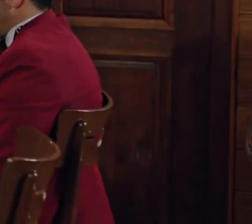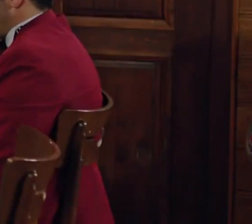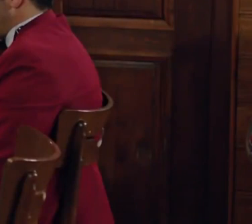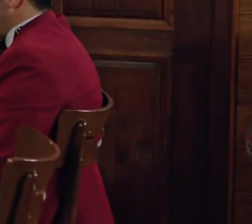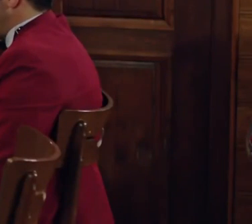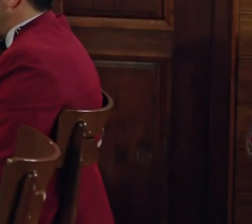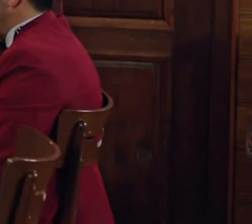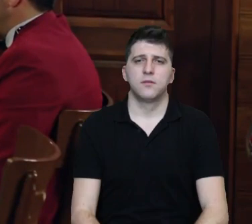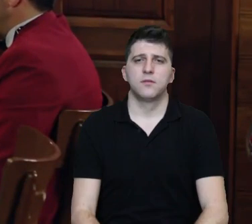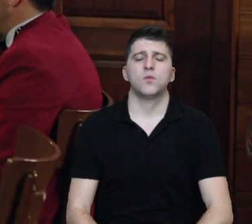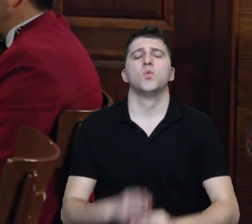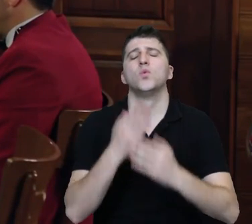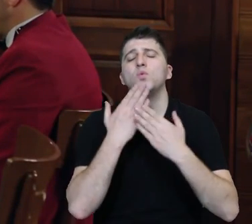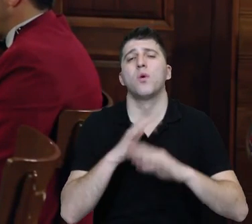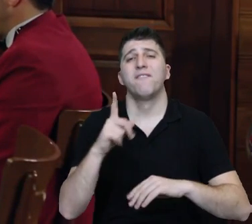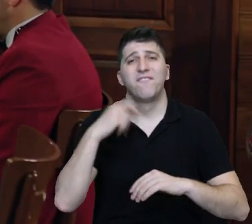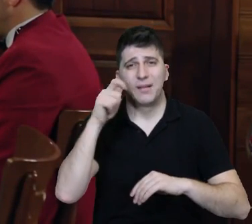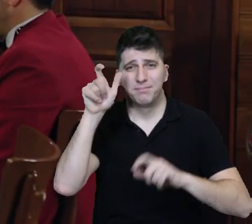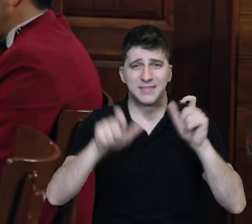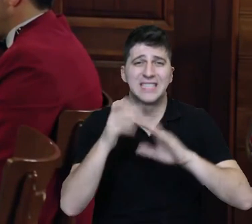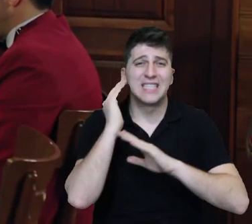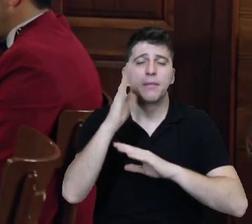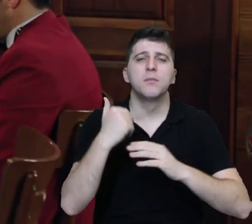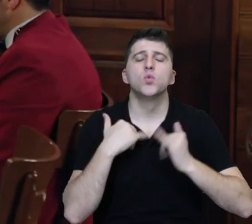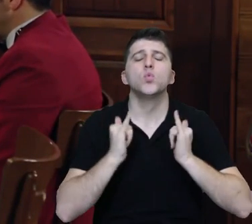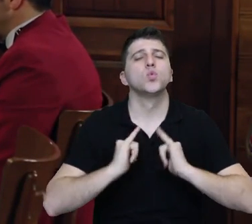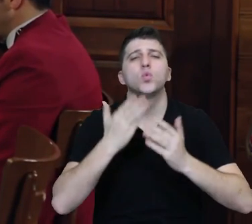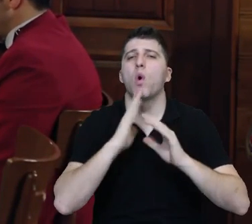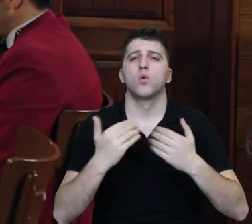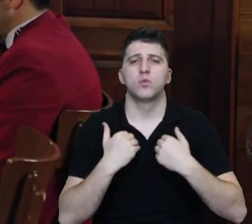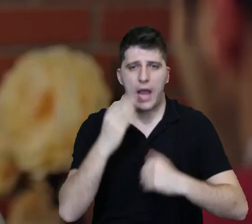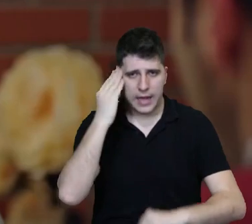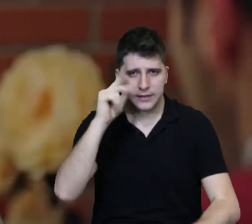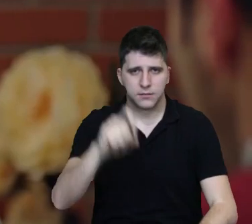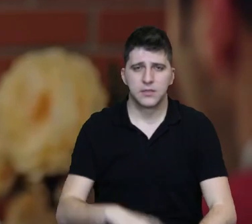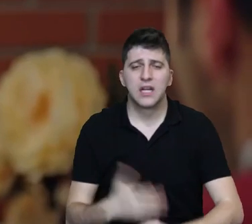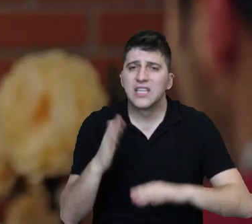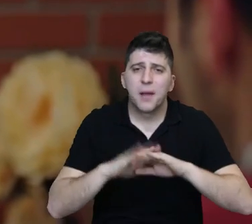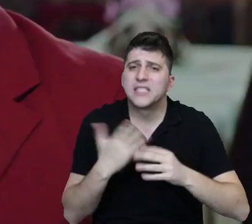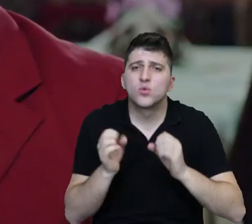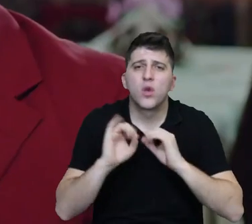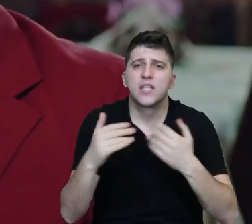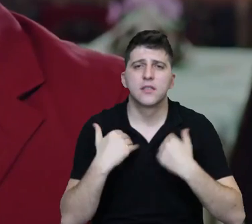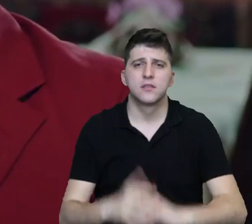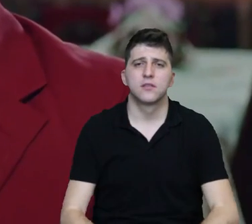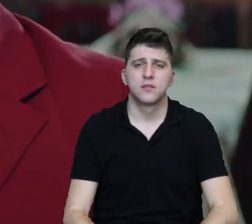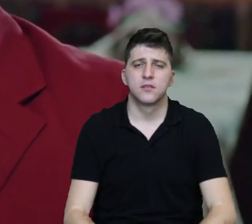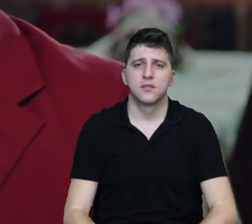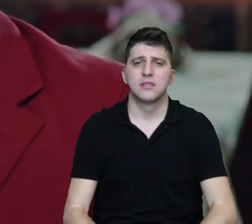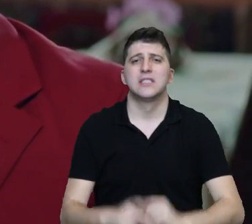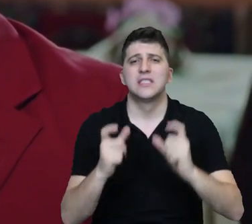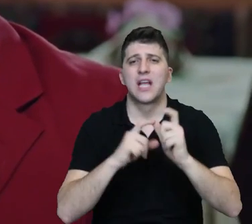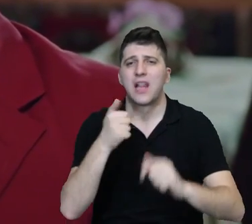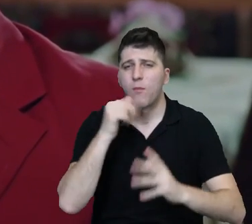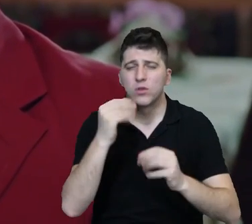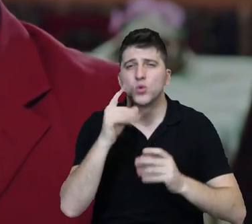Yok arkadaş, bu filmciler kasabadan gitmeden bize huzur yok. Çitex. Ne yapacağız, nasıl göndereceğiz? Santral abi